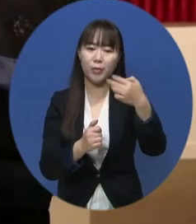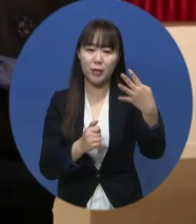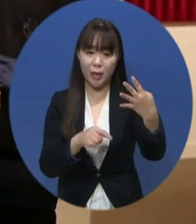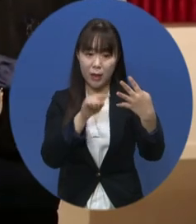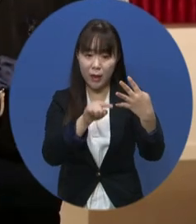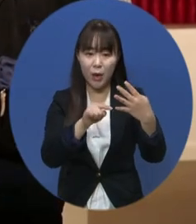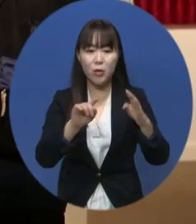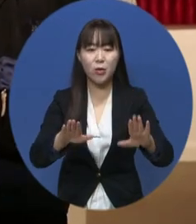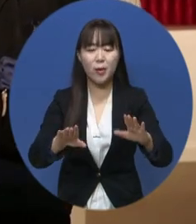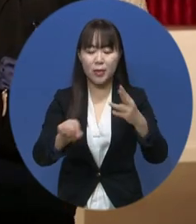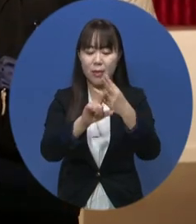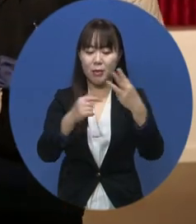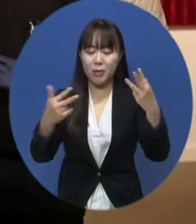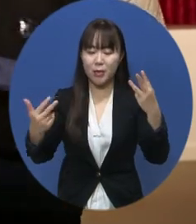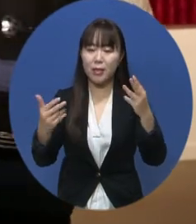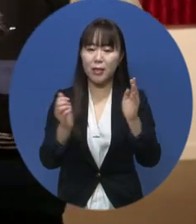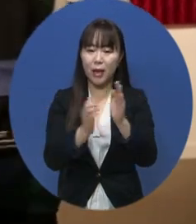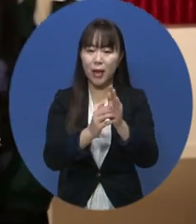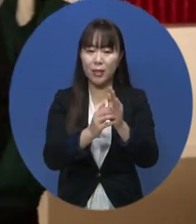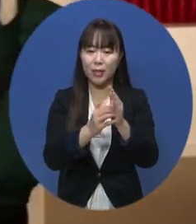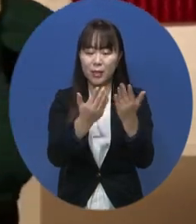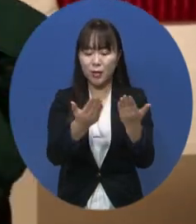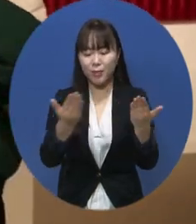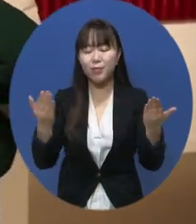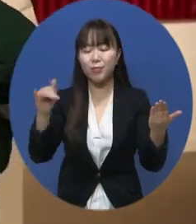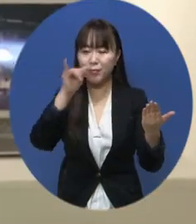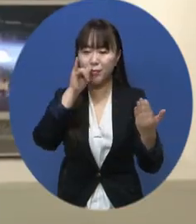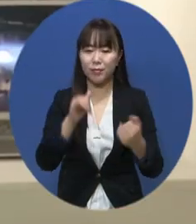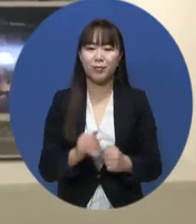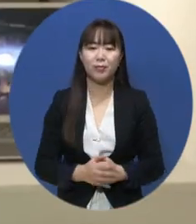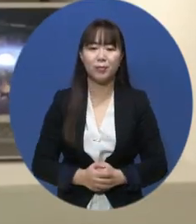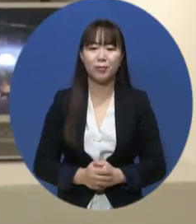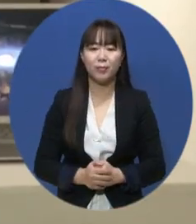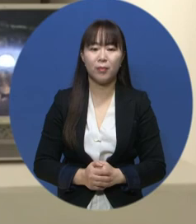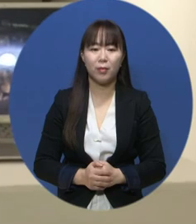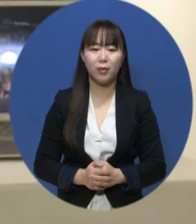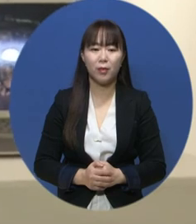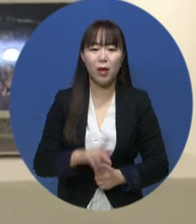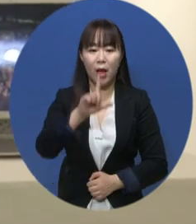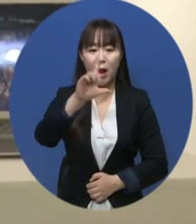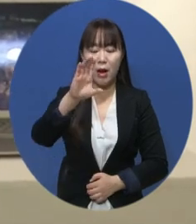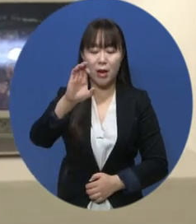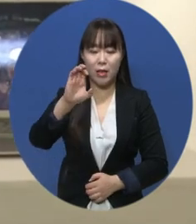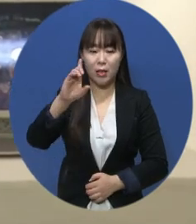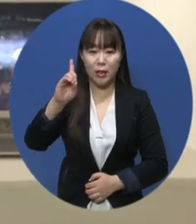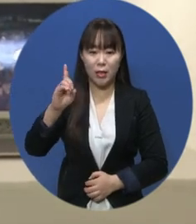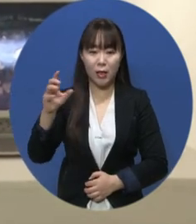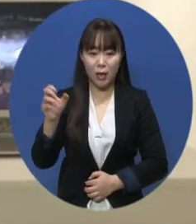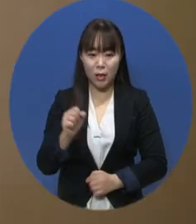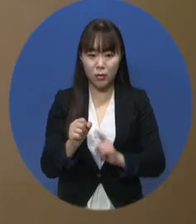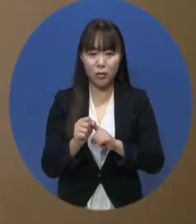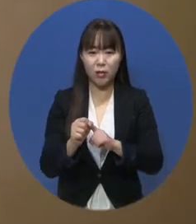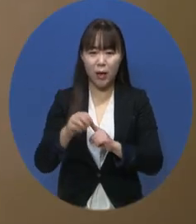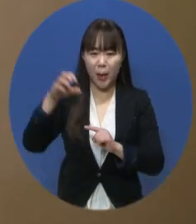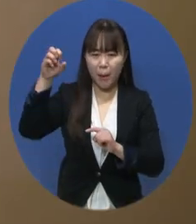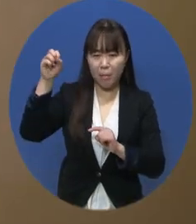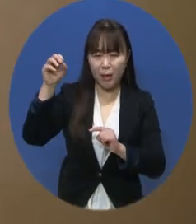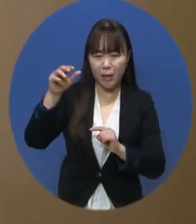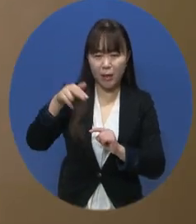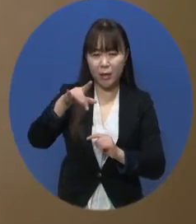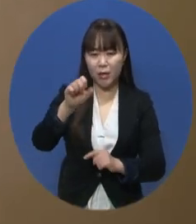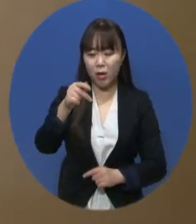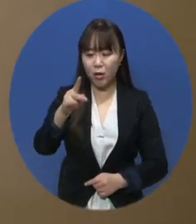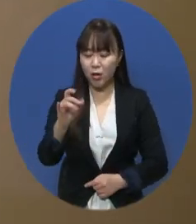오는 3월 7일까지 관람객을 맞이합니다. LED를 이용해 빛의 정형성을 표현한